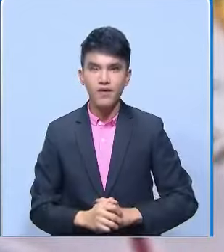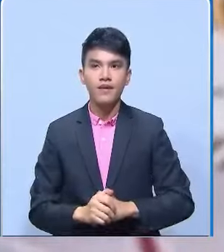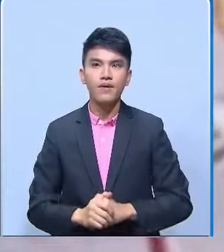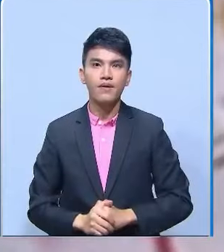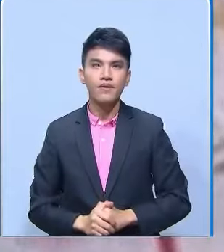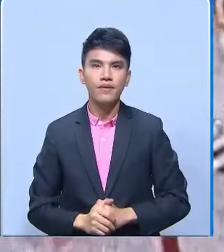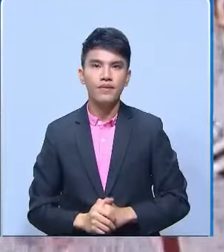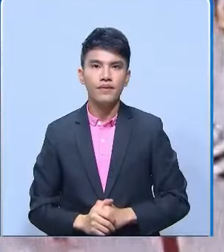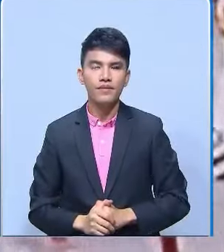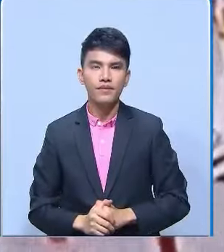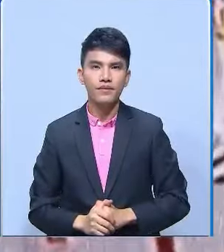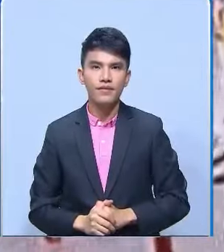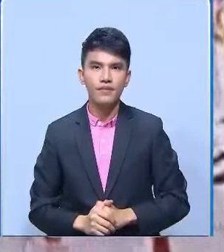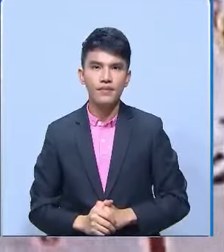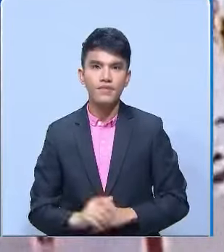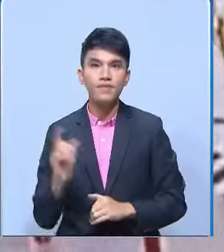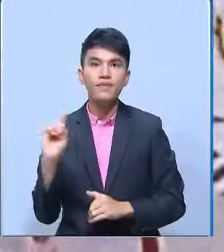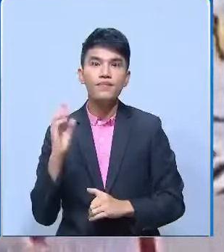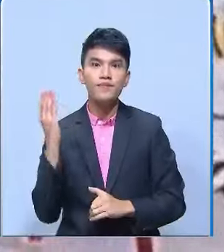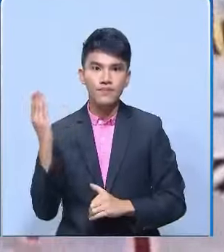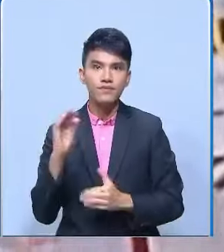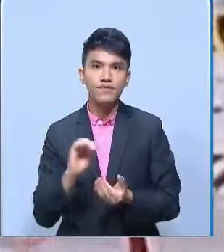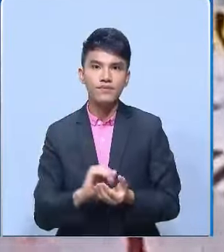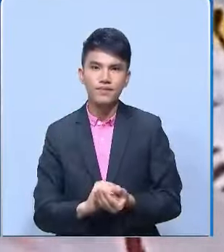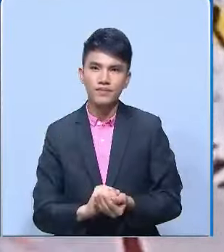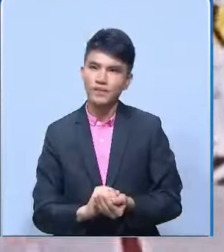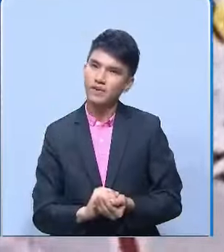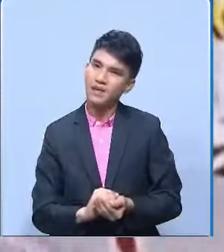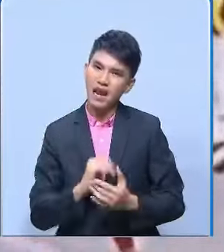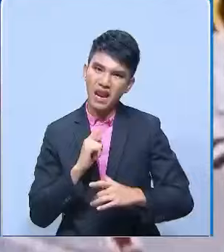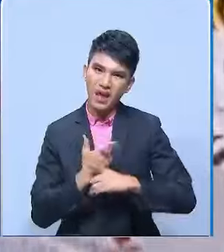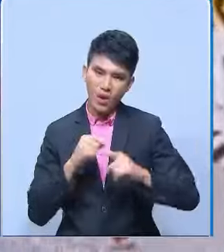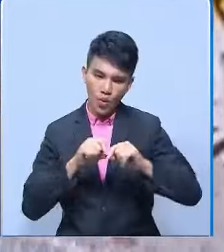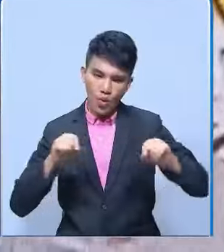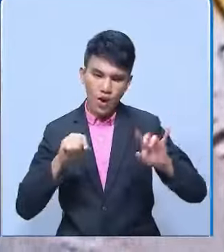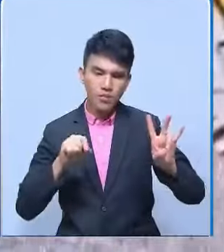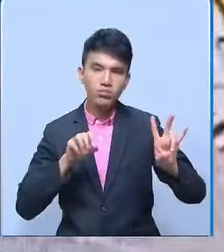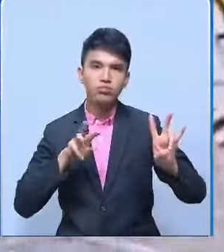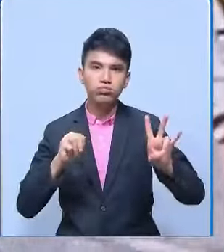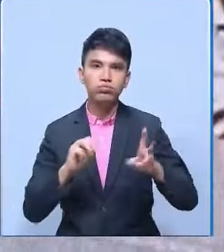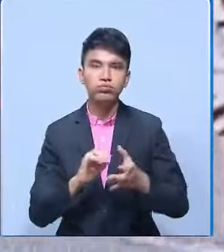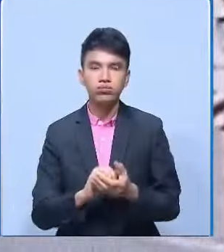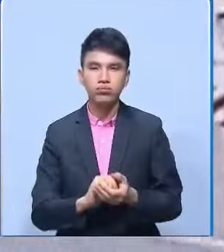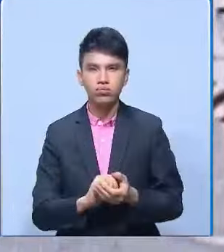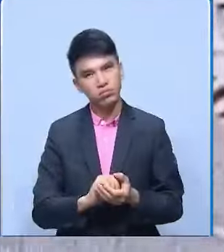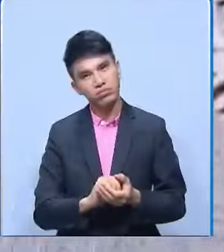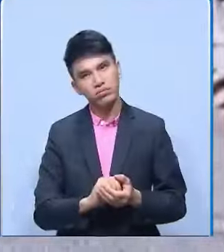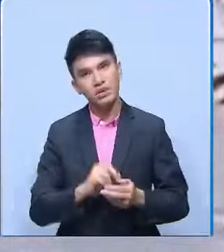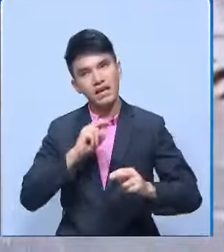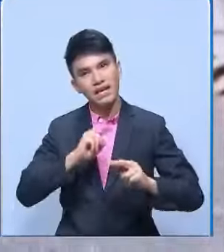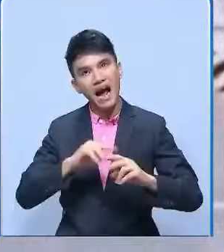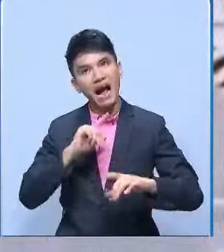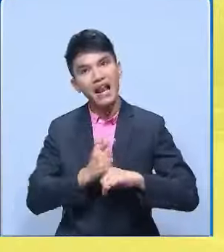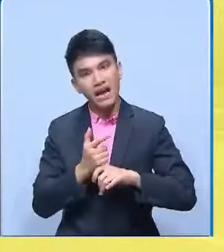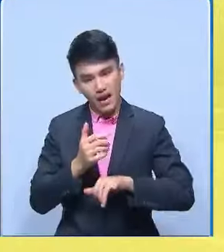ธยานะครับก็เป็นคนร้ายแหละครับมาขโมยเหล็กนะเป็นท่อนเหล็กยาว7เมตรครับแล้วก็เหมือนเขาก็นั่งทับท่อนเหล็กที่เขาขโมย